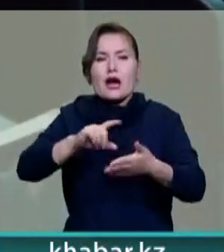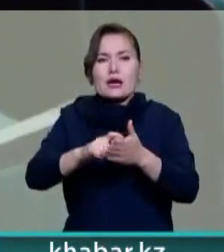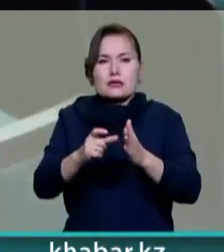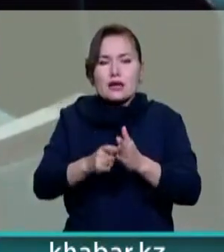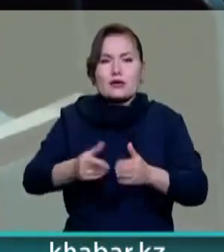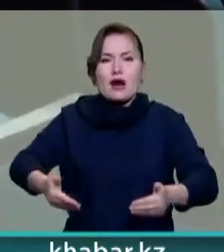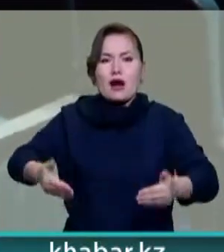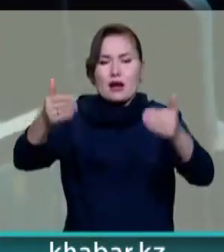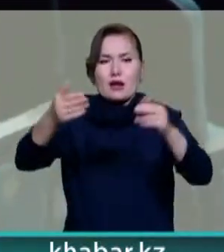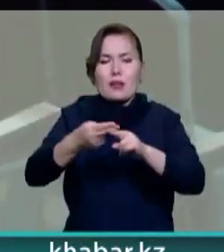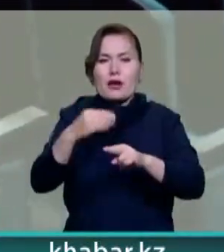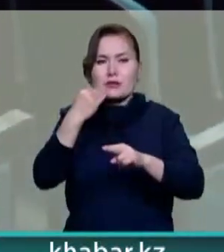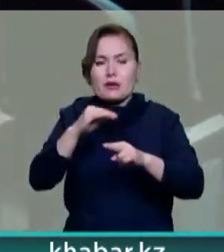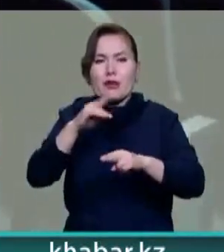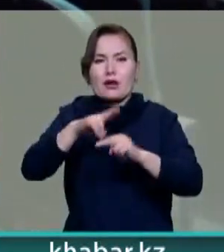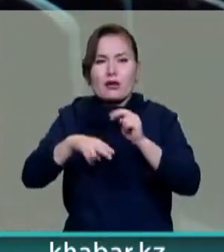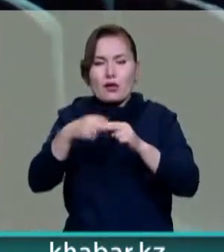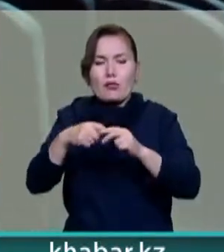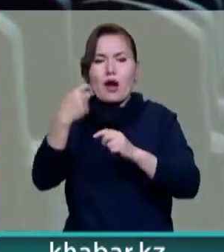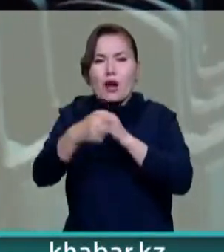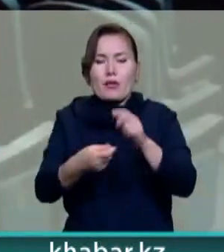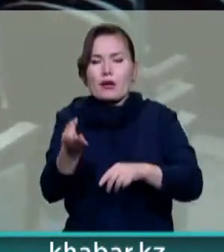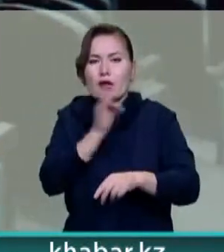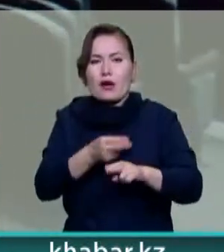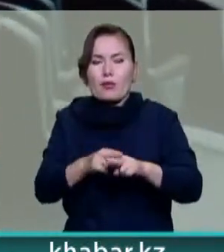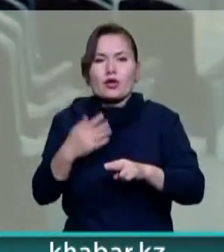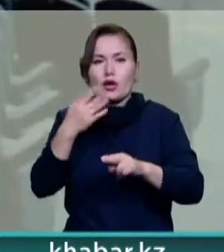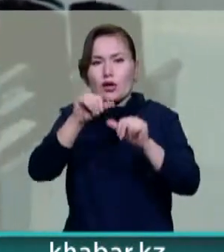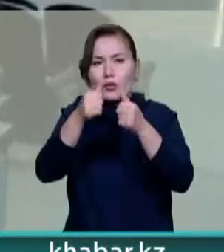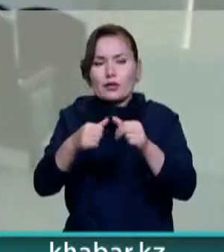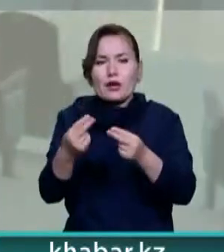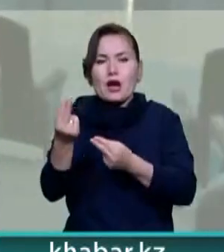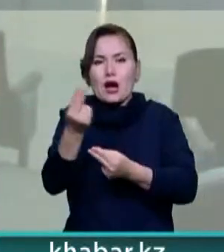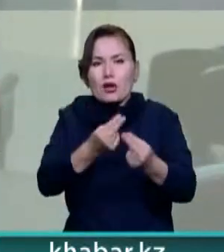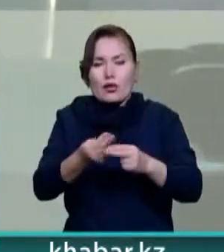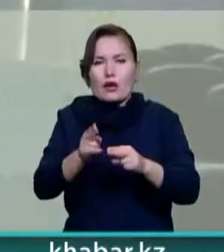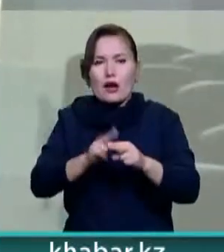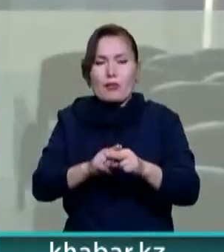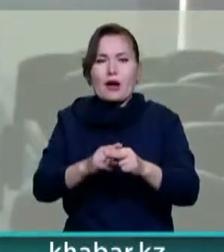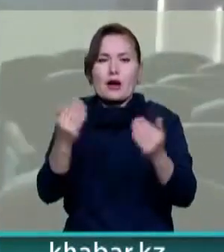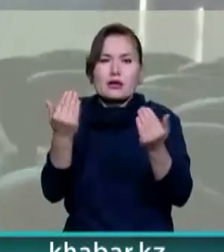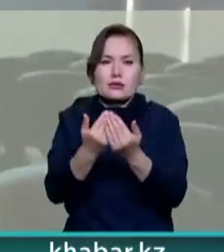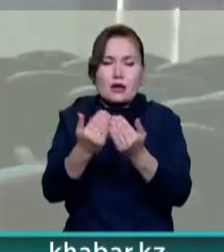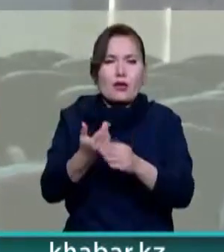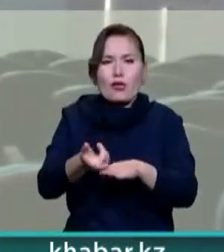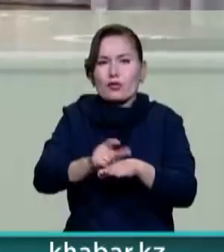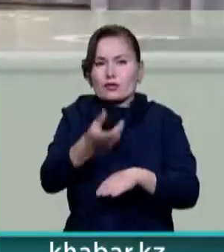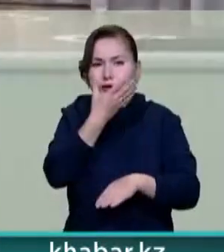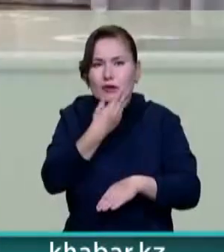сапалы акустикалық материалдармен қапталыпты. Ал ұлттық нақышта өрнектелген шымылдық сахнаның ажарын аша